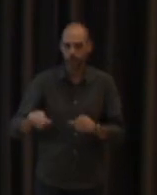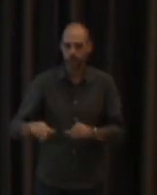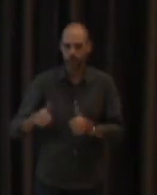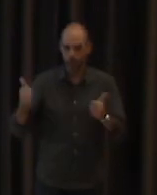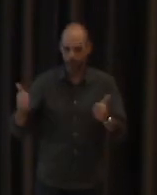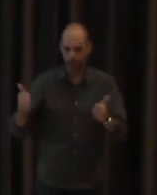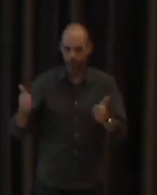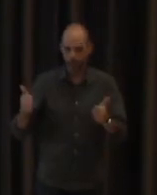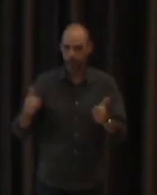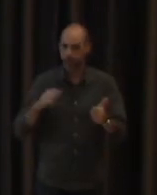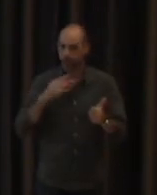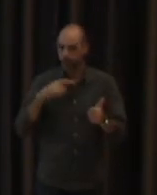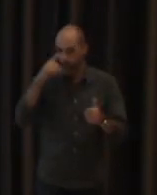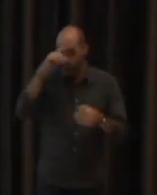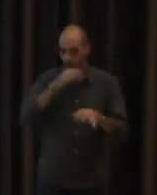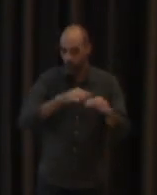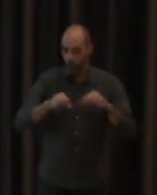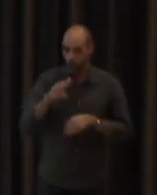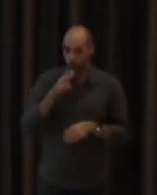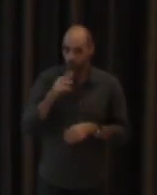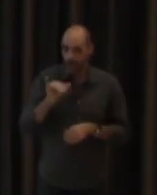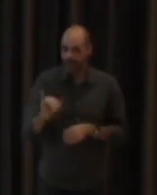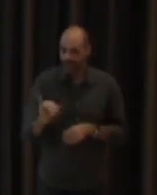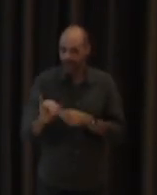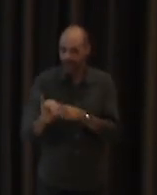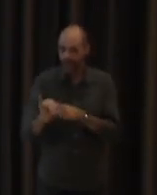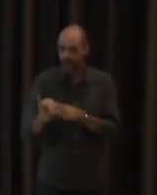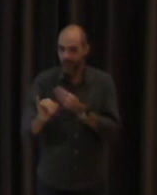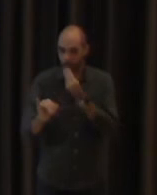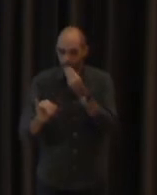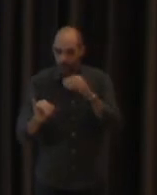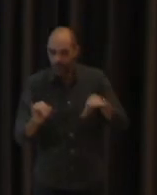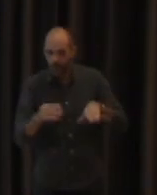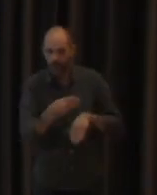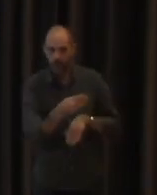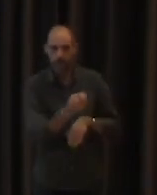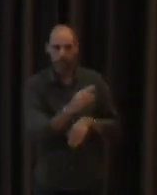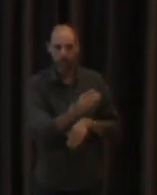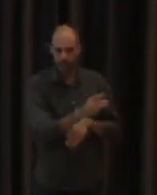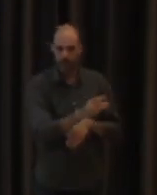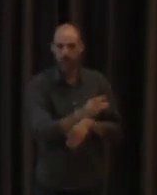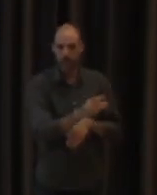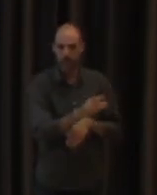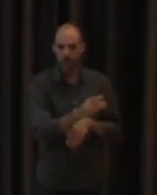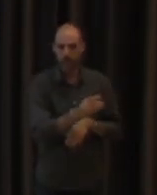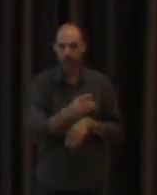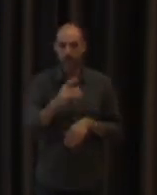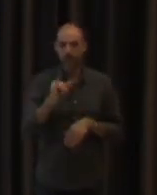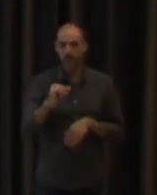On el pronom i representa embrat, complement de companyia, i el